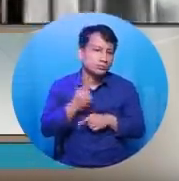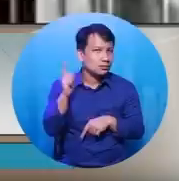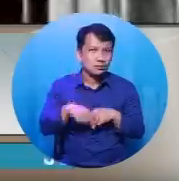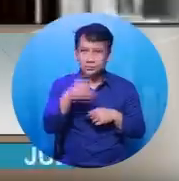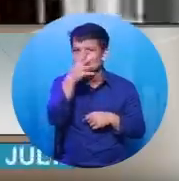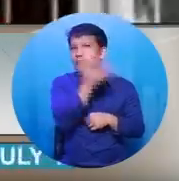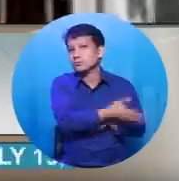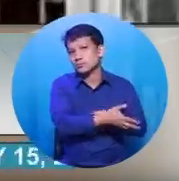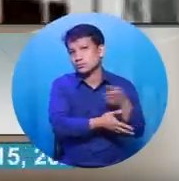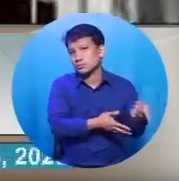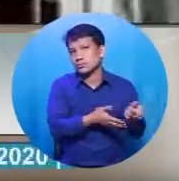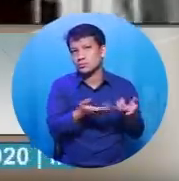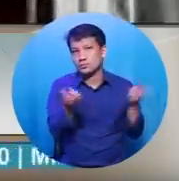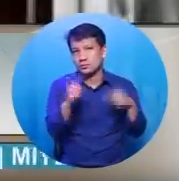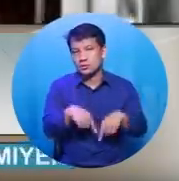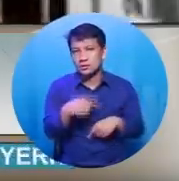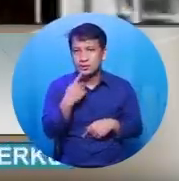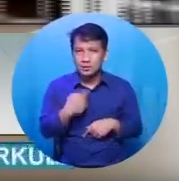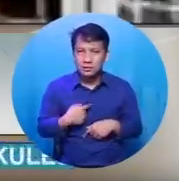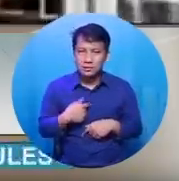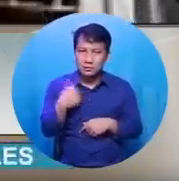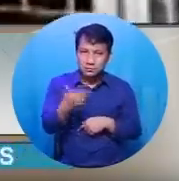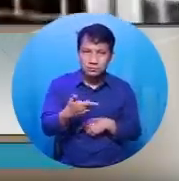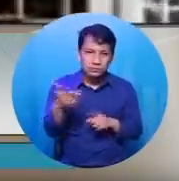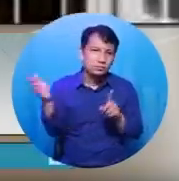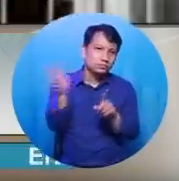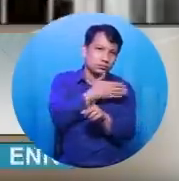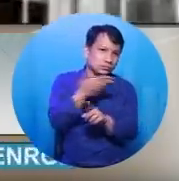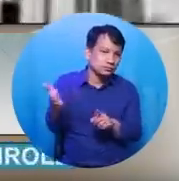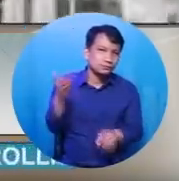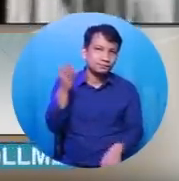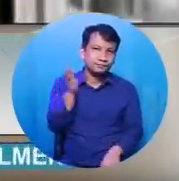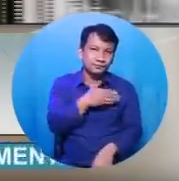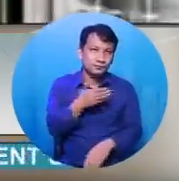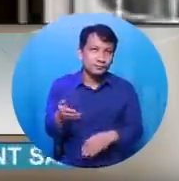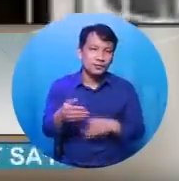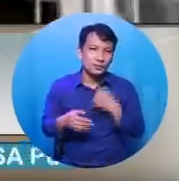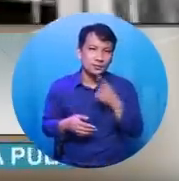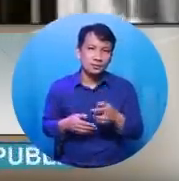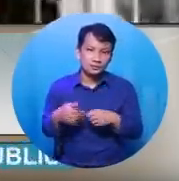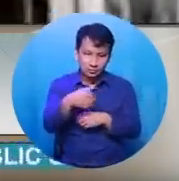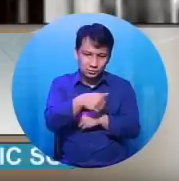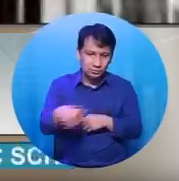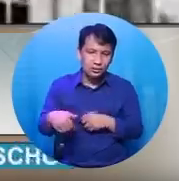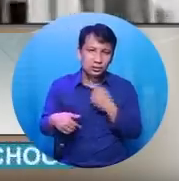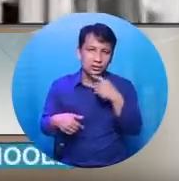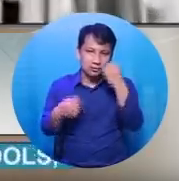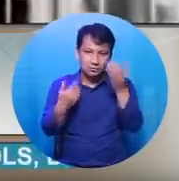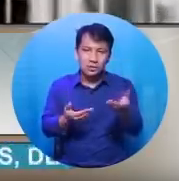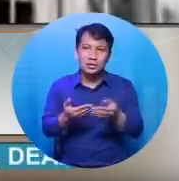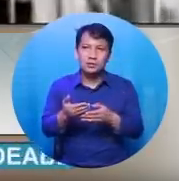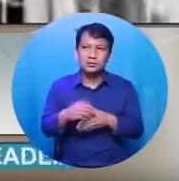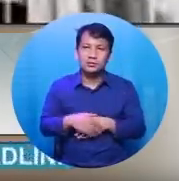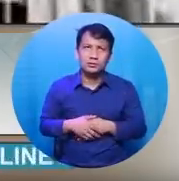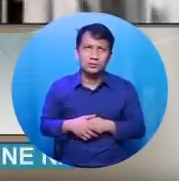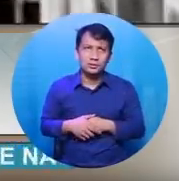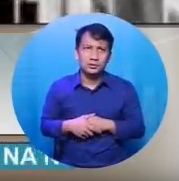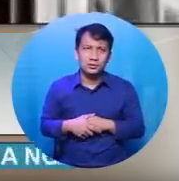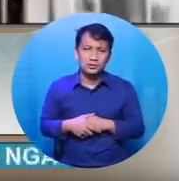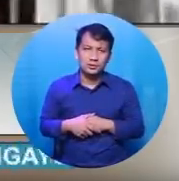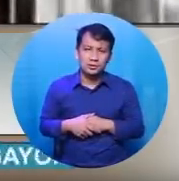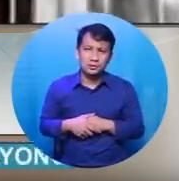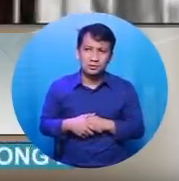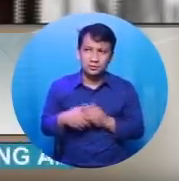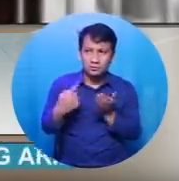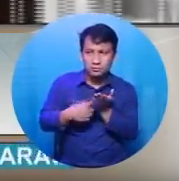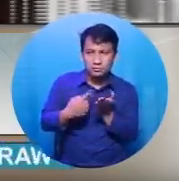pinakikinggan. Tapos po, ginawa na po ng pulis, pinagsasampal daw po siya ng tatlong malakas po sa mukha. Mabingi-bingi daw po siya. Tapos